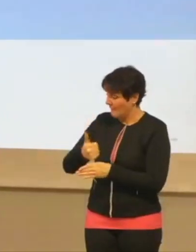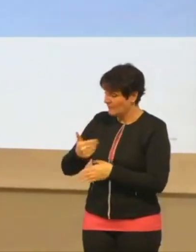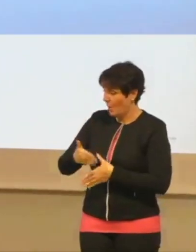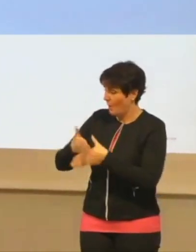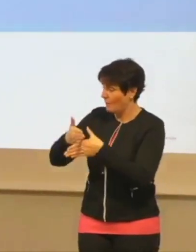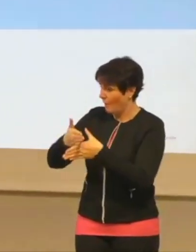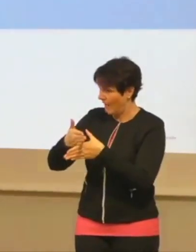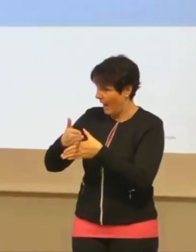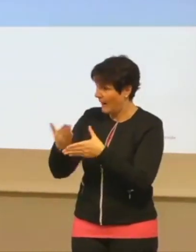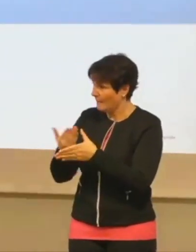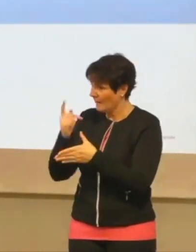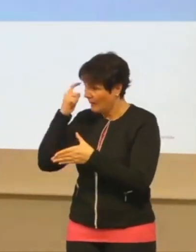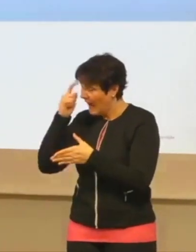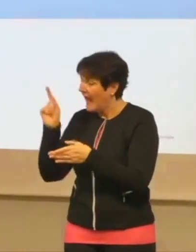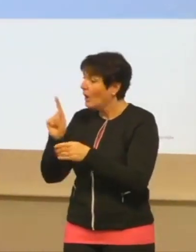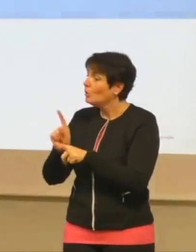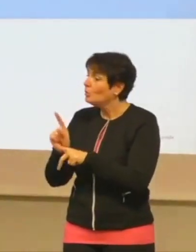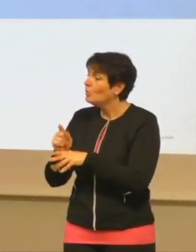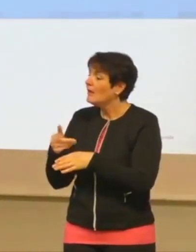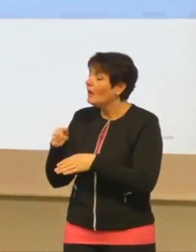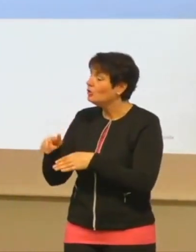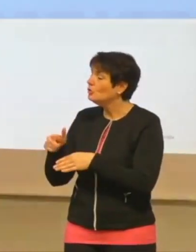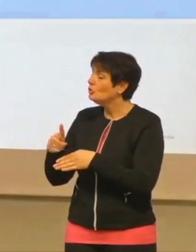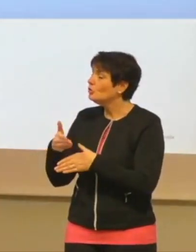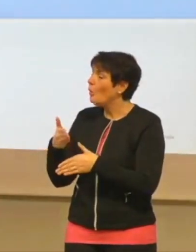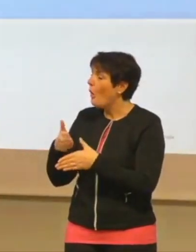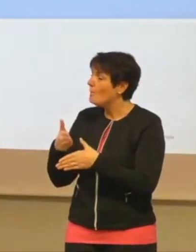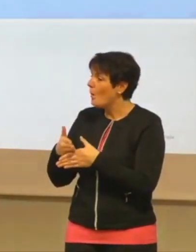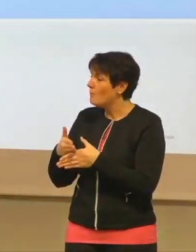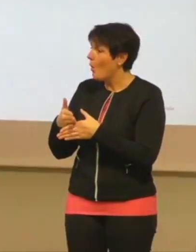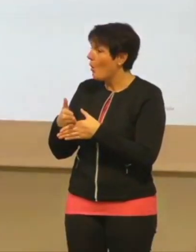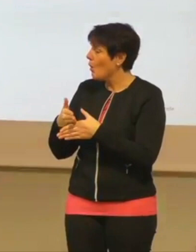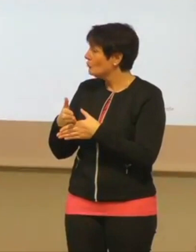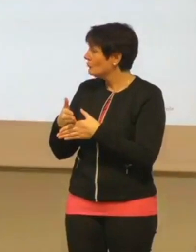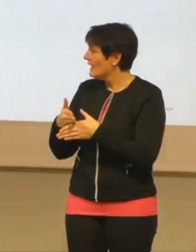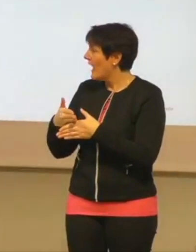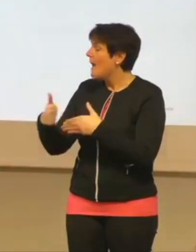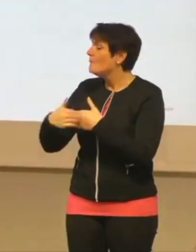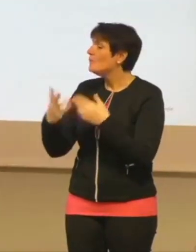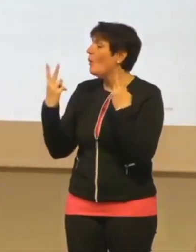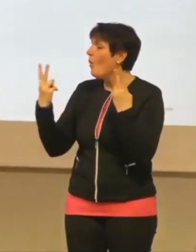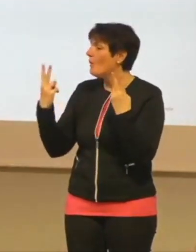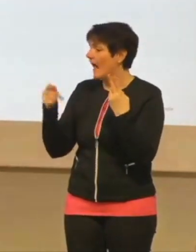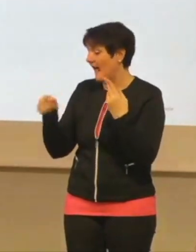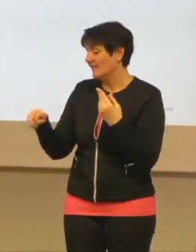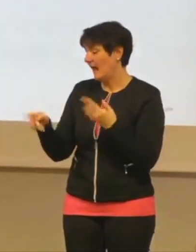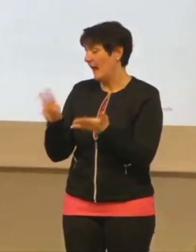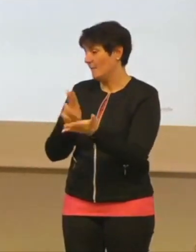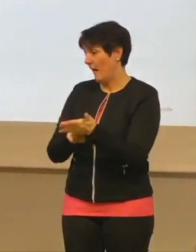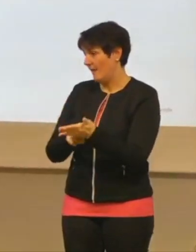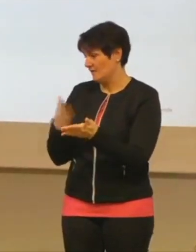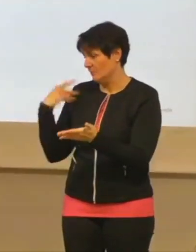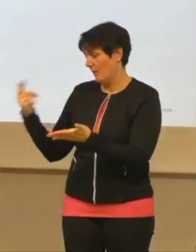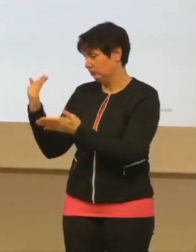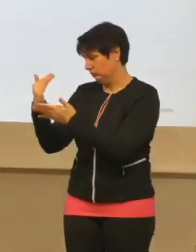s pojasnili in tudi konkretno pomočjo v in pri uveljavljanju navedenih pravic.